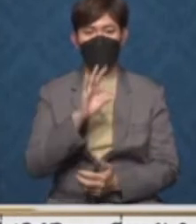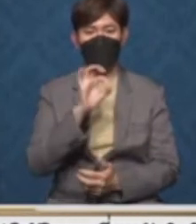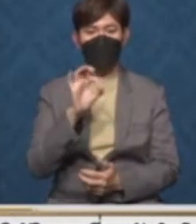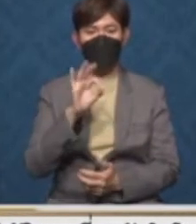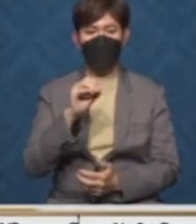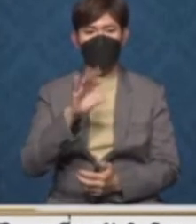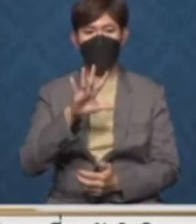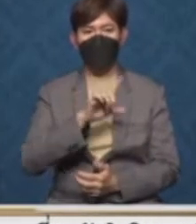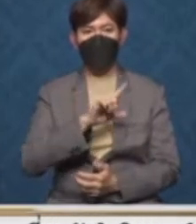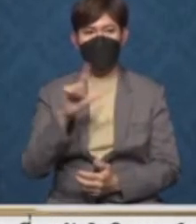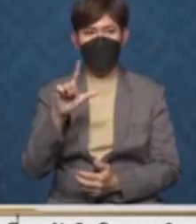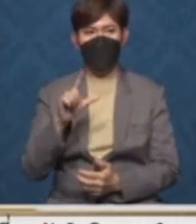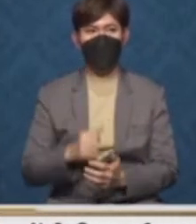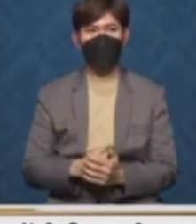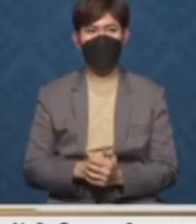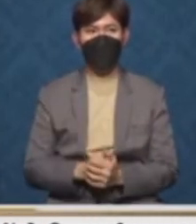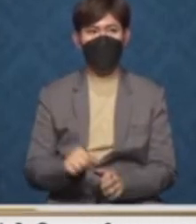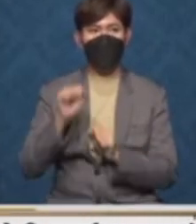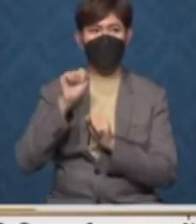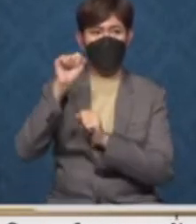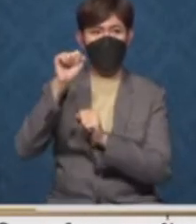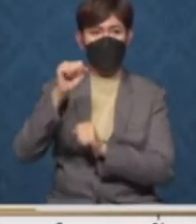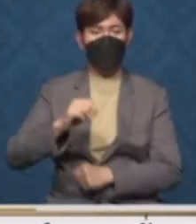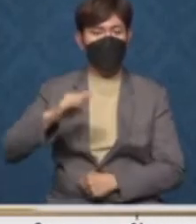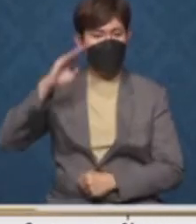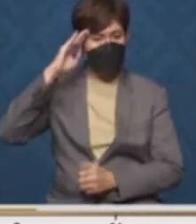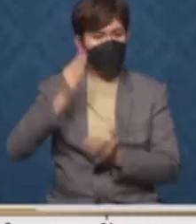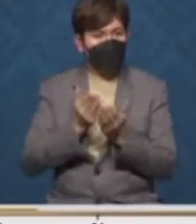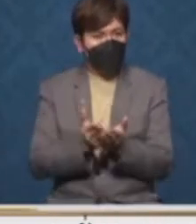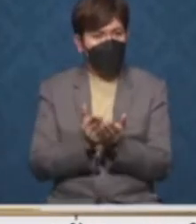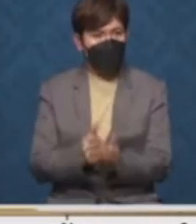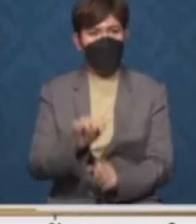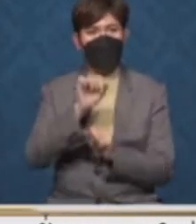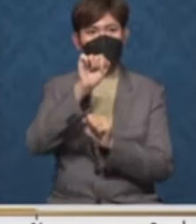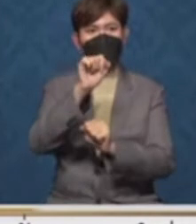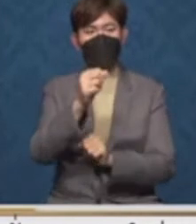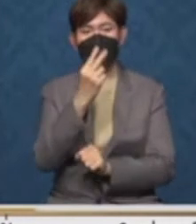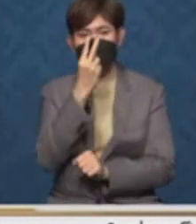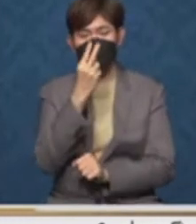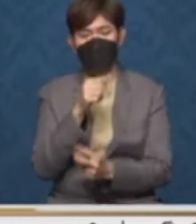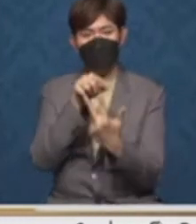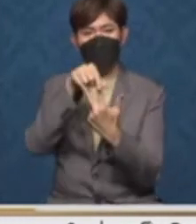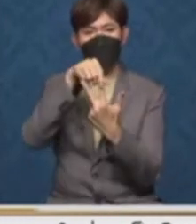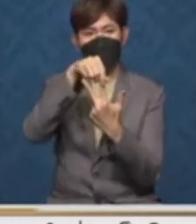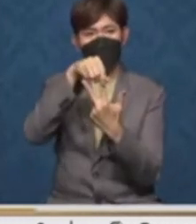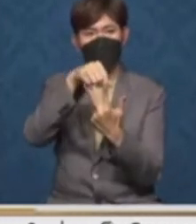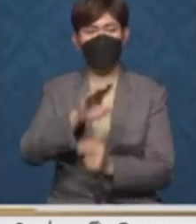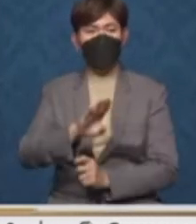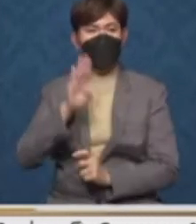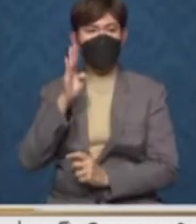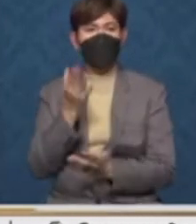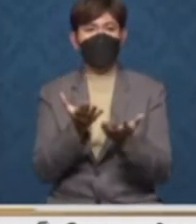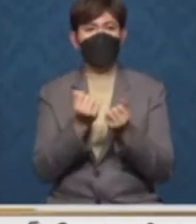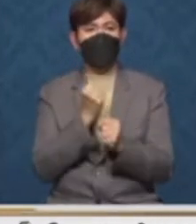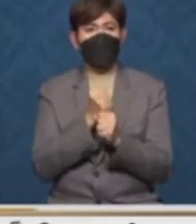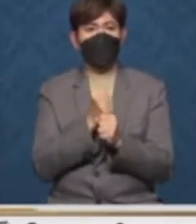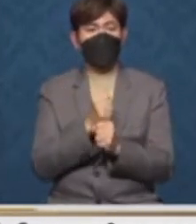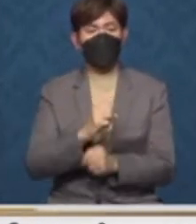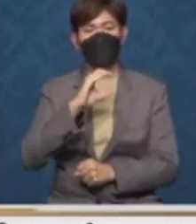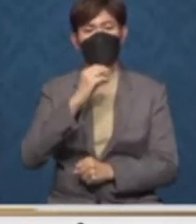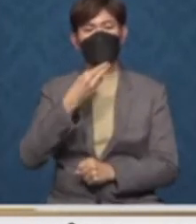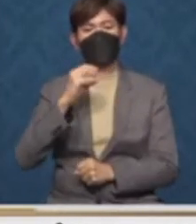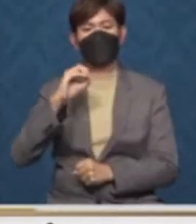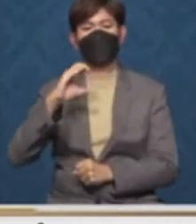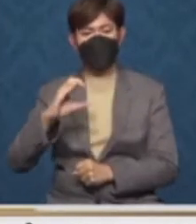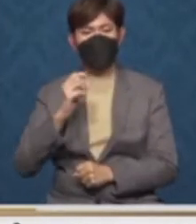995ล้านท่านประธานฮะประกาศของกองทัพเรือที่อยู่ตรงกลางท่านประธานฮะบริษัทที่ได้รับงานครับก็ CSOC เจ้าเดิมครับท่านประ